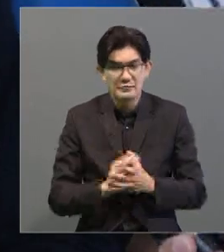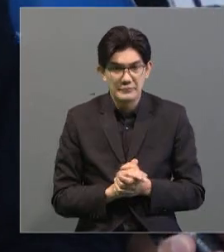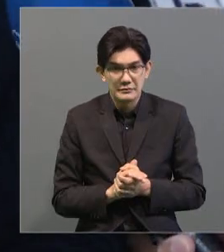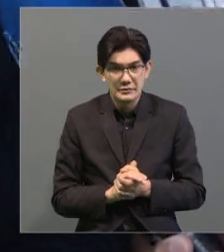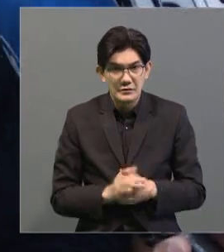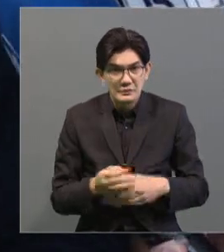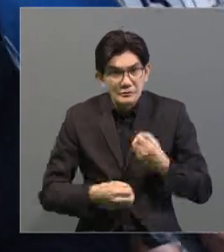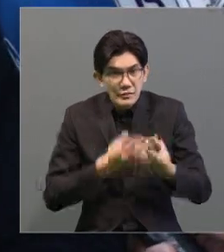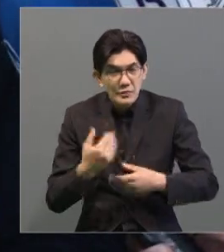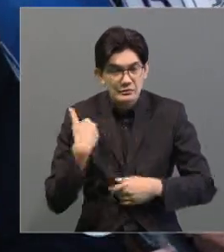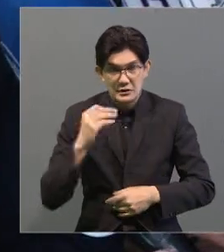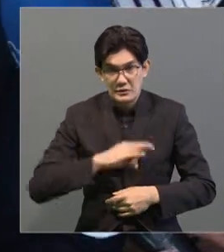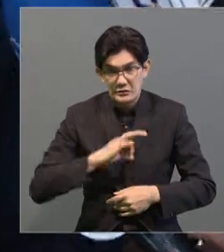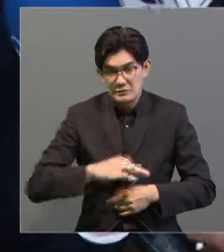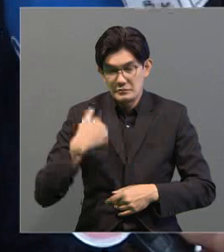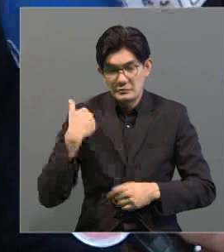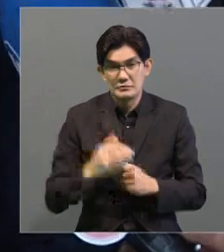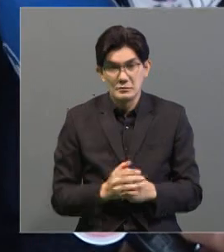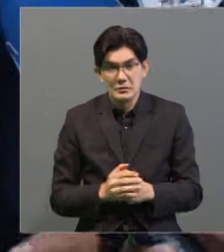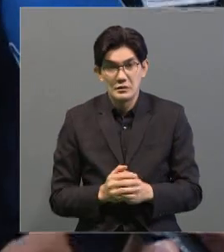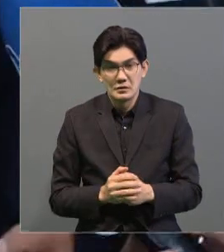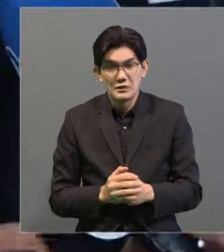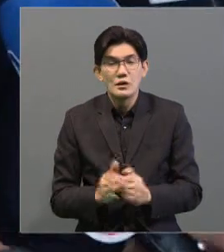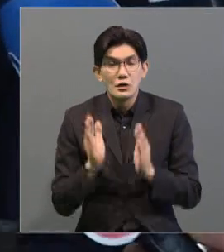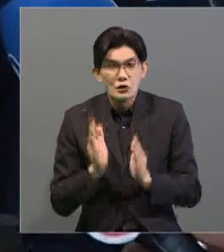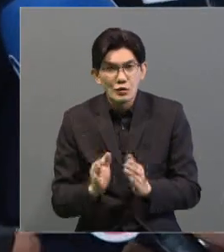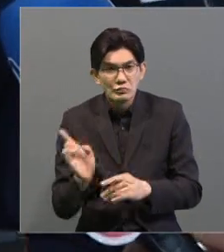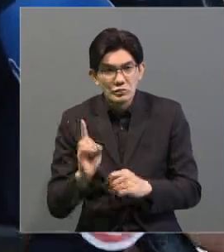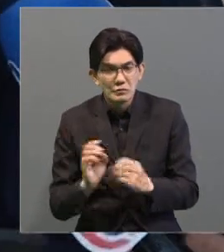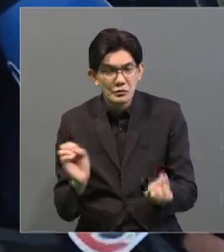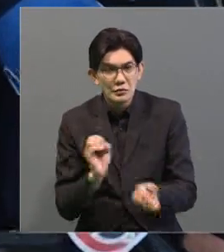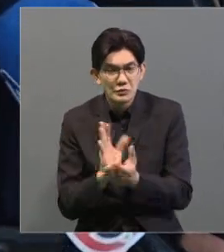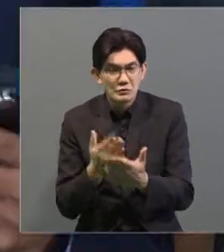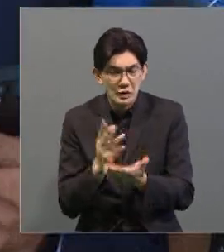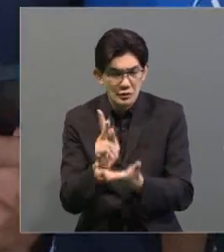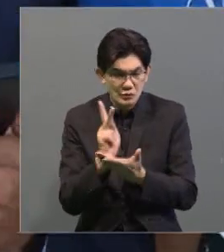แซงความคิดเห็นนิดนึงนะคะเพราะว่าอย่างผู้เสียหายคนนึงเนี่ยไปเขาไป